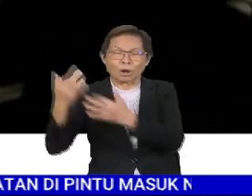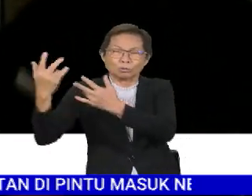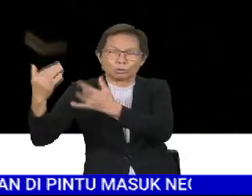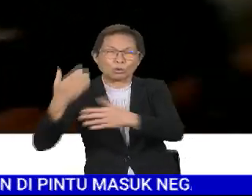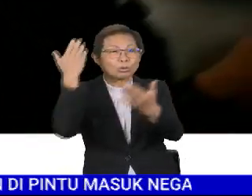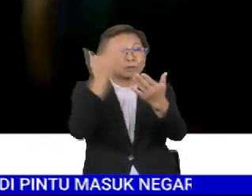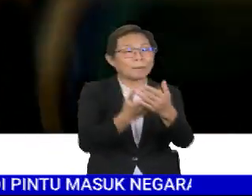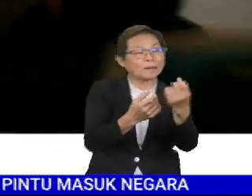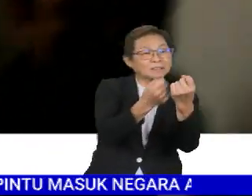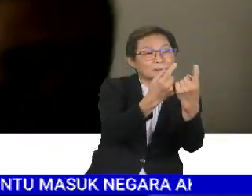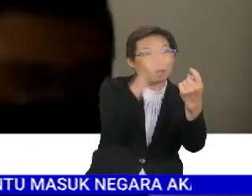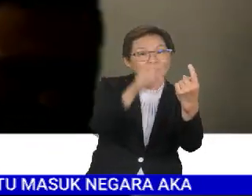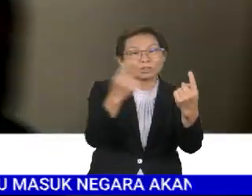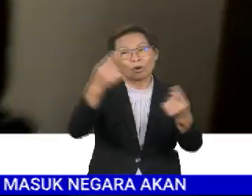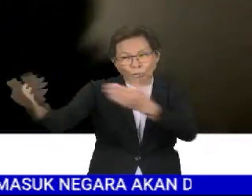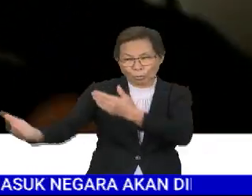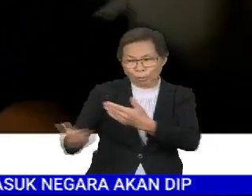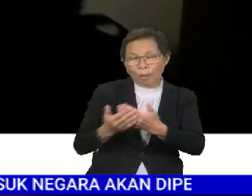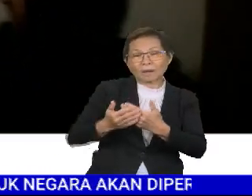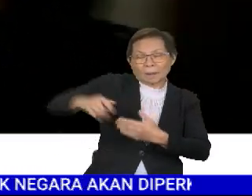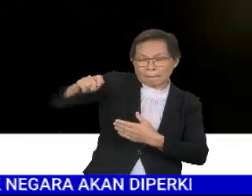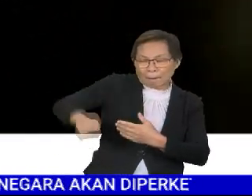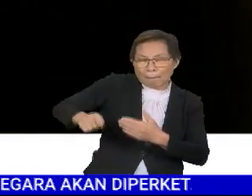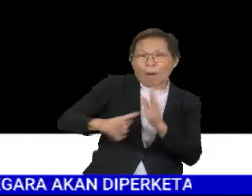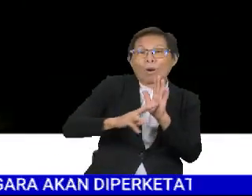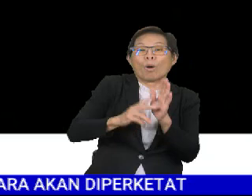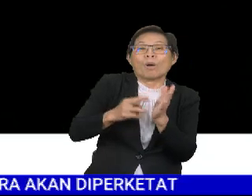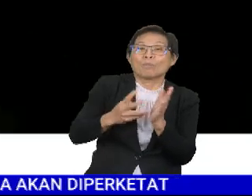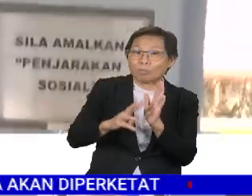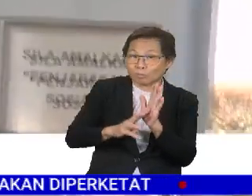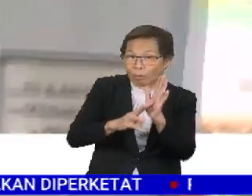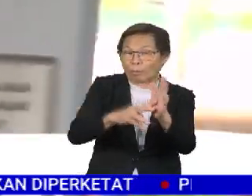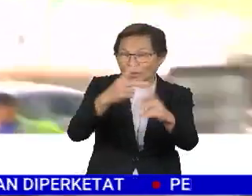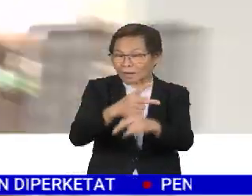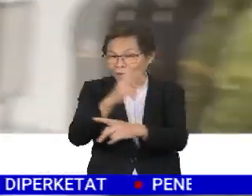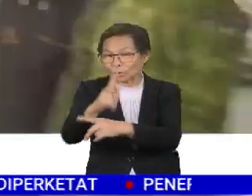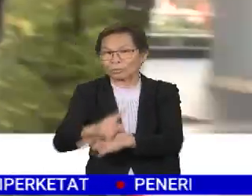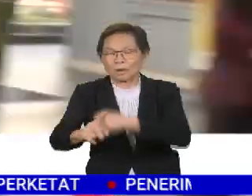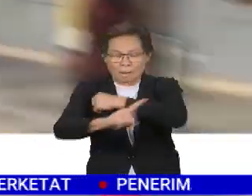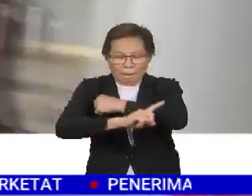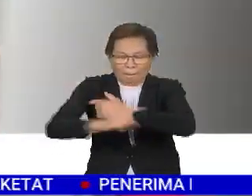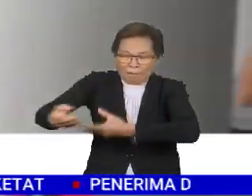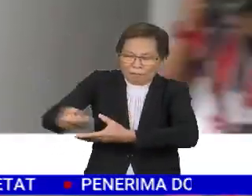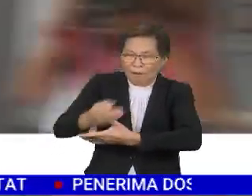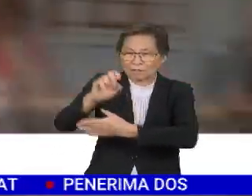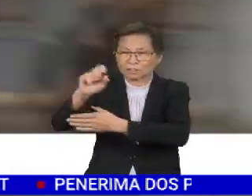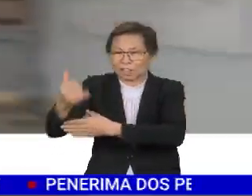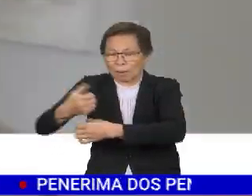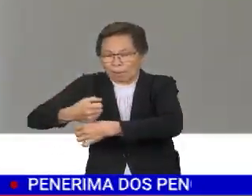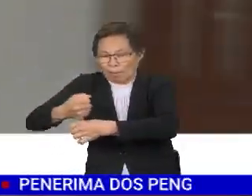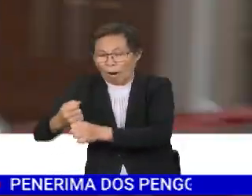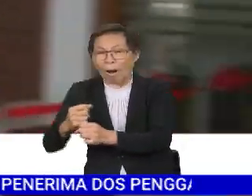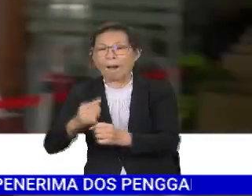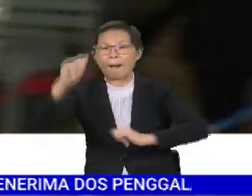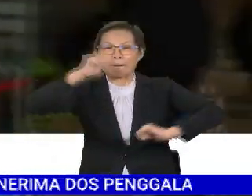sehingga 11 Januari untuk sebutan keputusan representasi kali kedua. Kes saman difailkan sebuah syarikat produksi